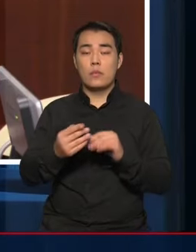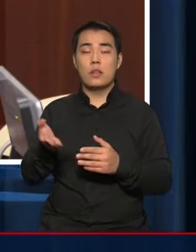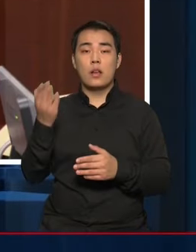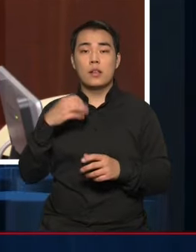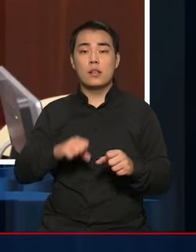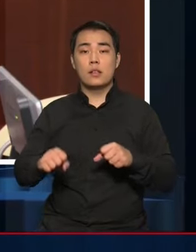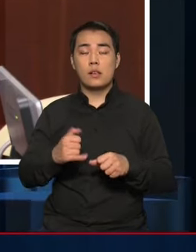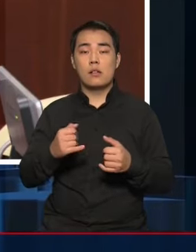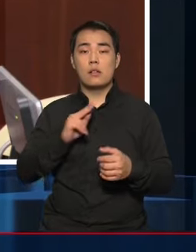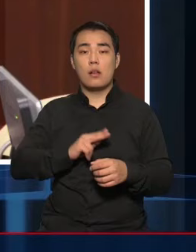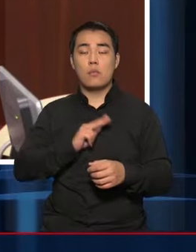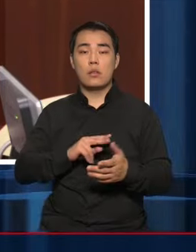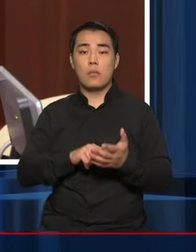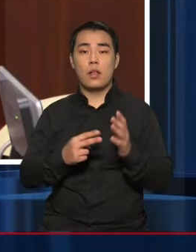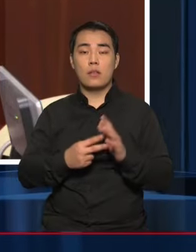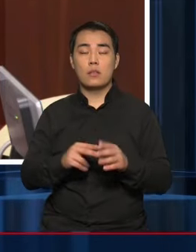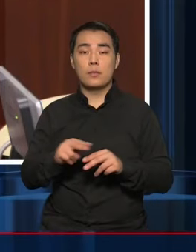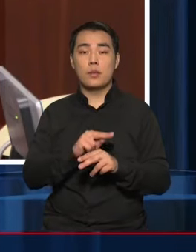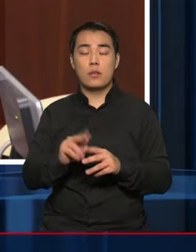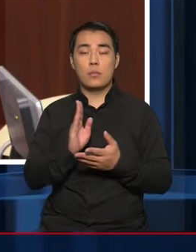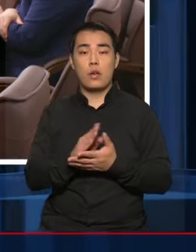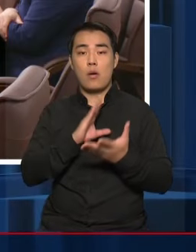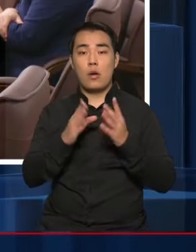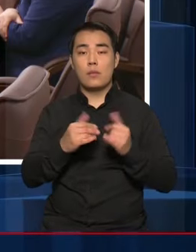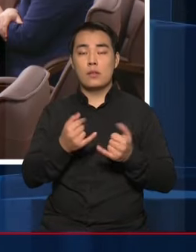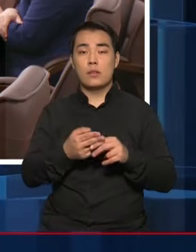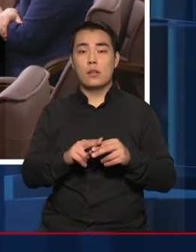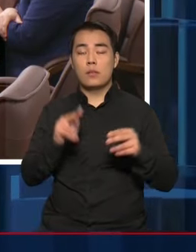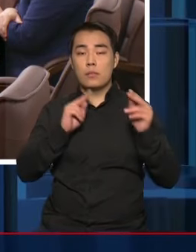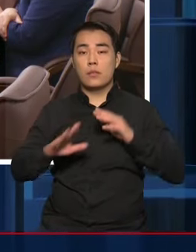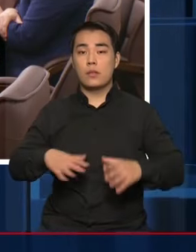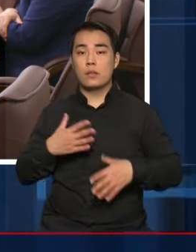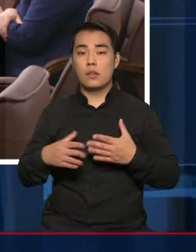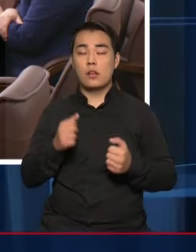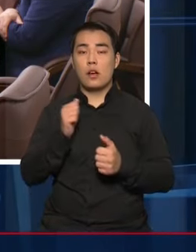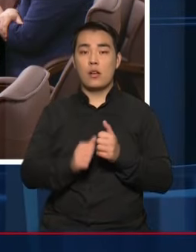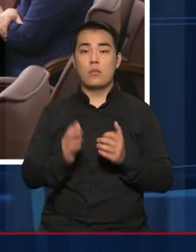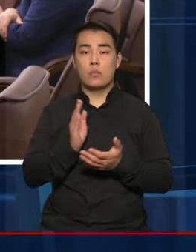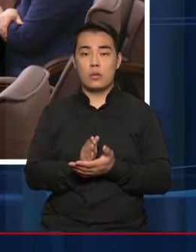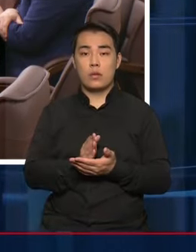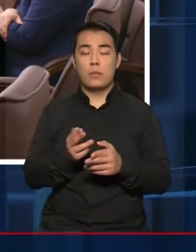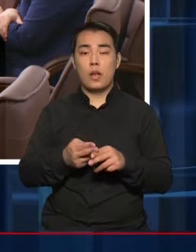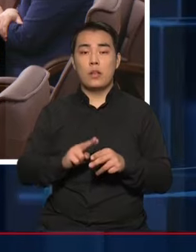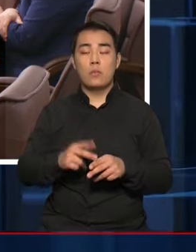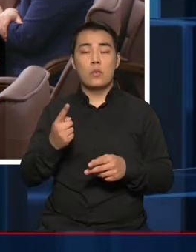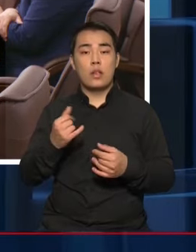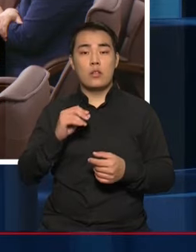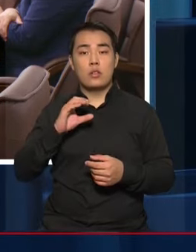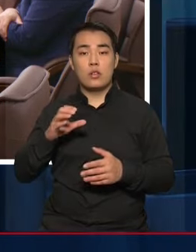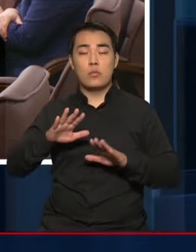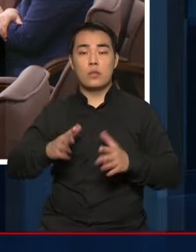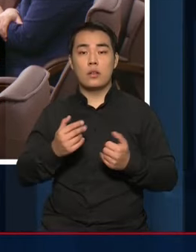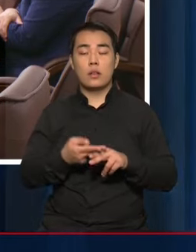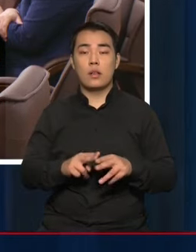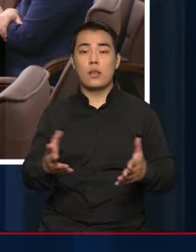жұмыс жоспарына түзету енгізілмек. Тәуекел бар өңірлерде оқу жаттығу енді жиі өткізіледі. Себебі төтенше жағдай кезінде